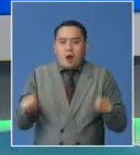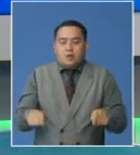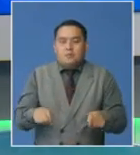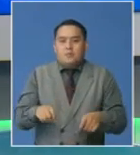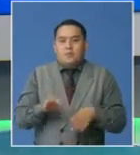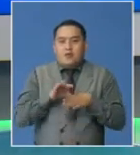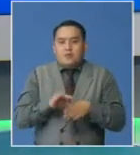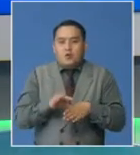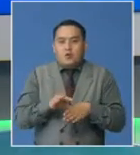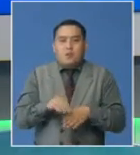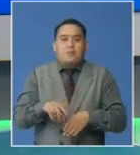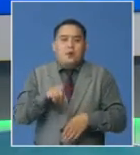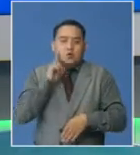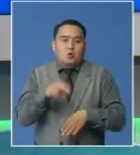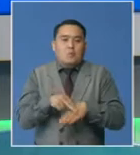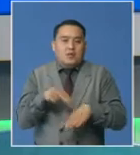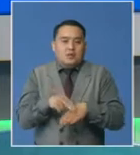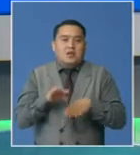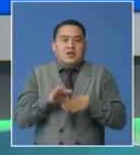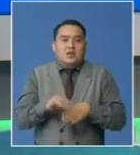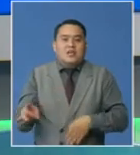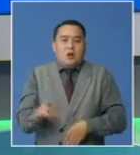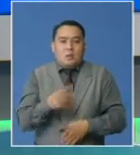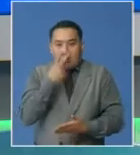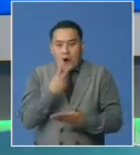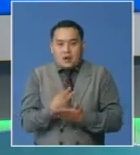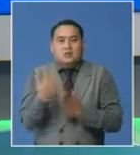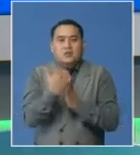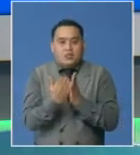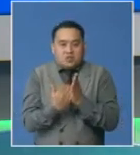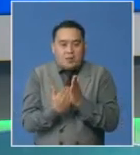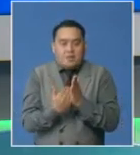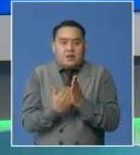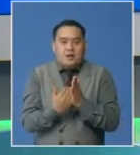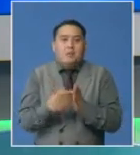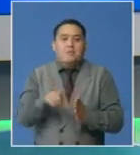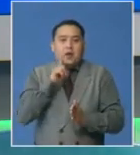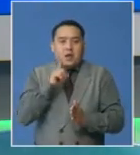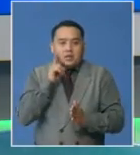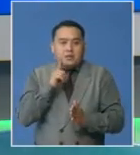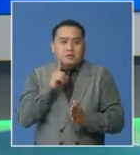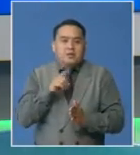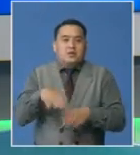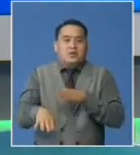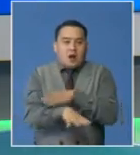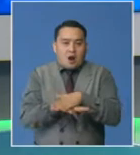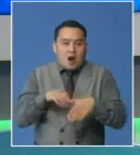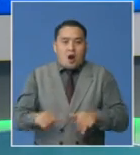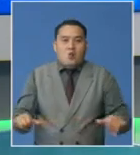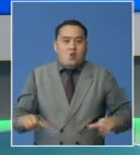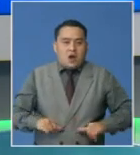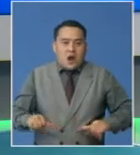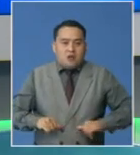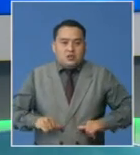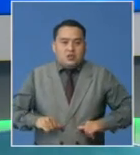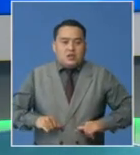приводят инспекторы ювенальной полиции региона. В основном, как показывает статистика, несовершеннолетними совершаются кражи, грабежи и